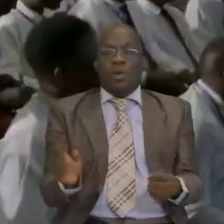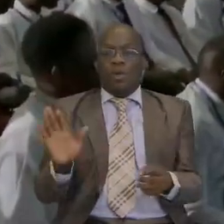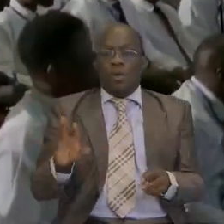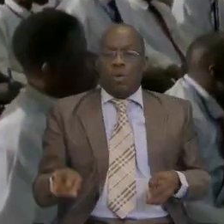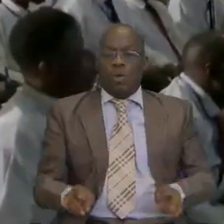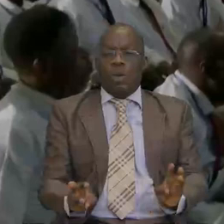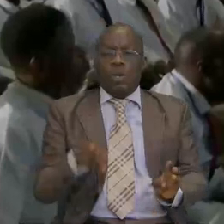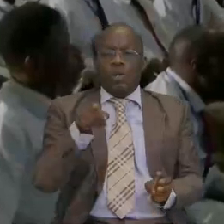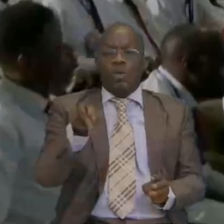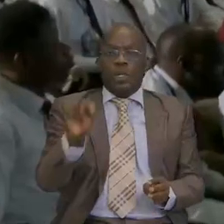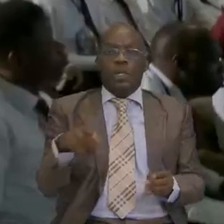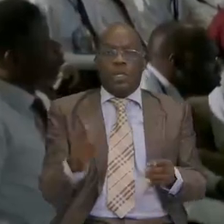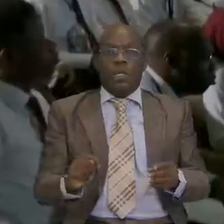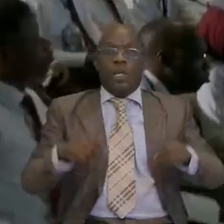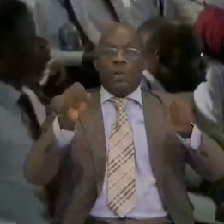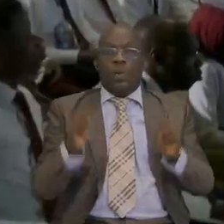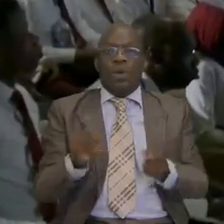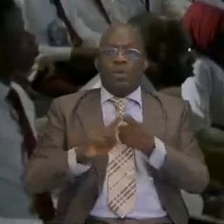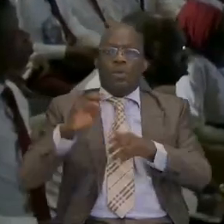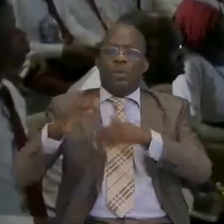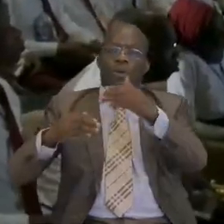de la puissance pour progresser.